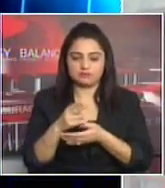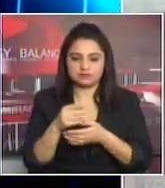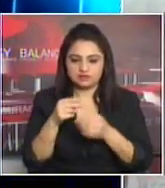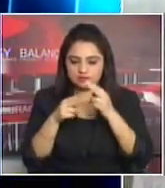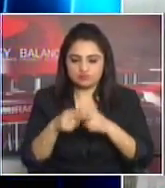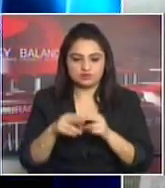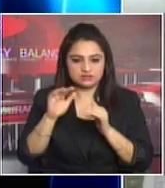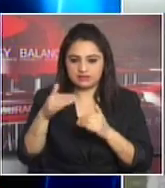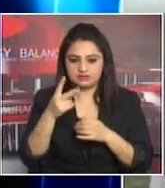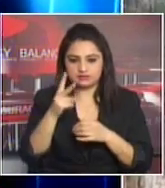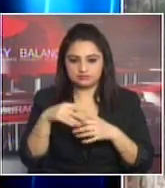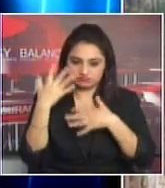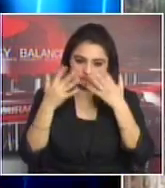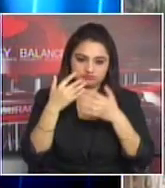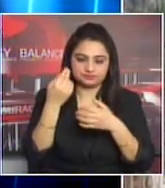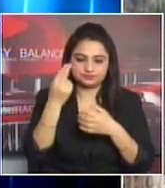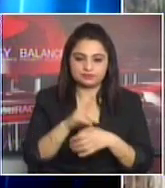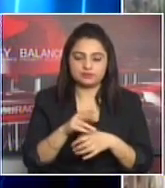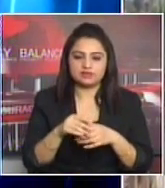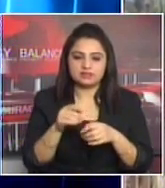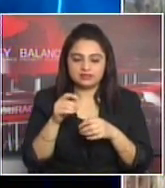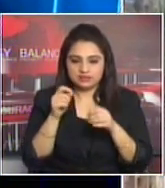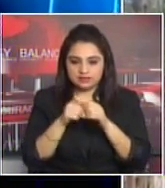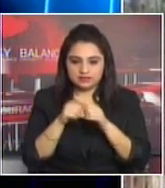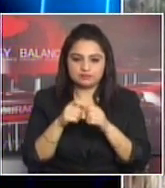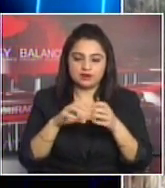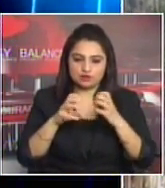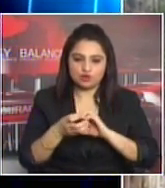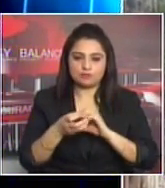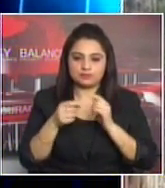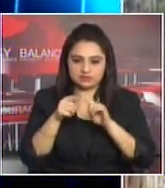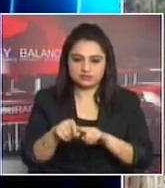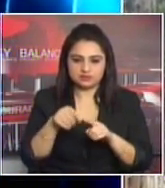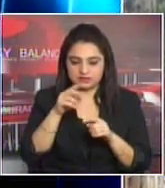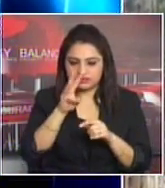नआएपछि अलपत्र परेको हो। निर्माण कम्पनी भगवती मालिका कन्स्ट्रक्सनसँग रु